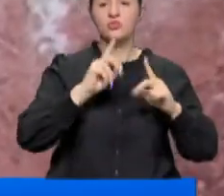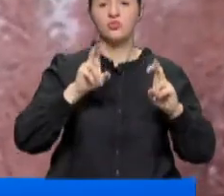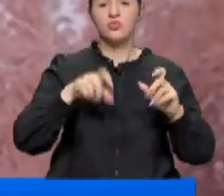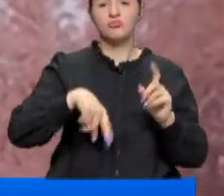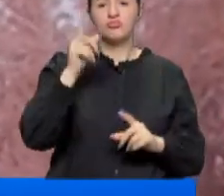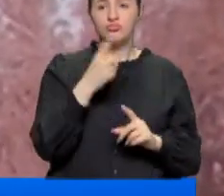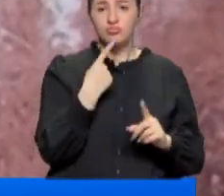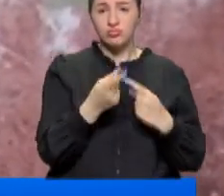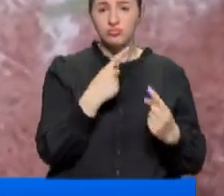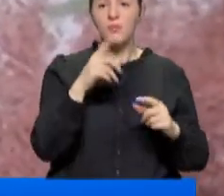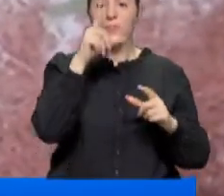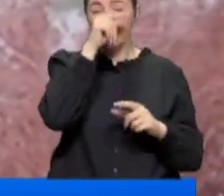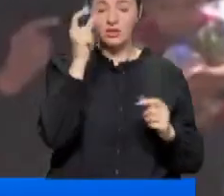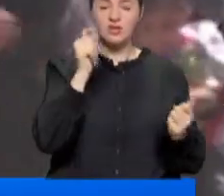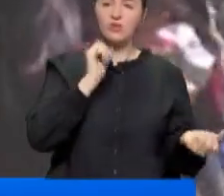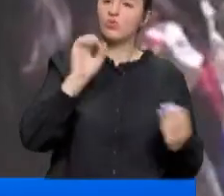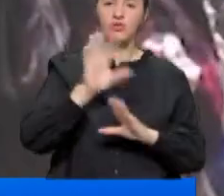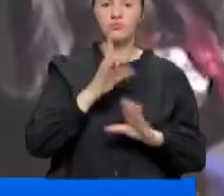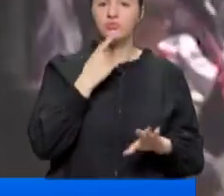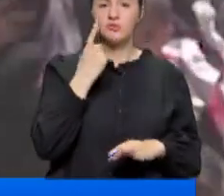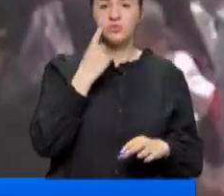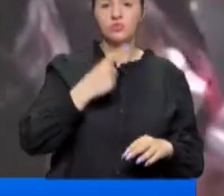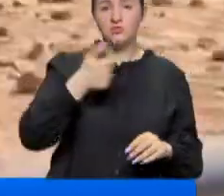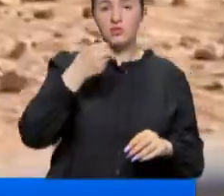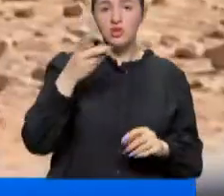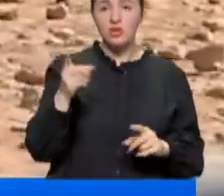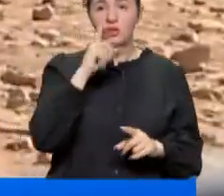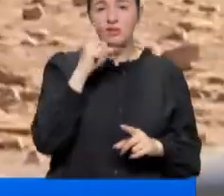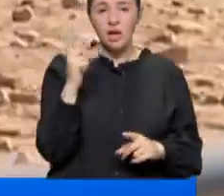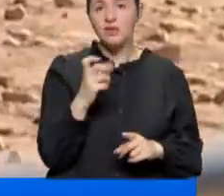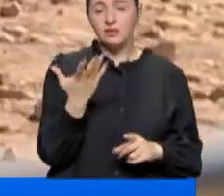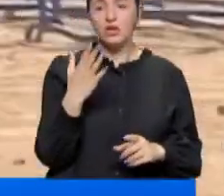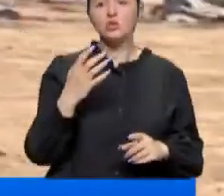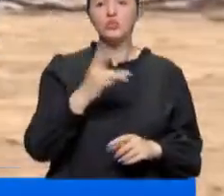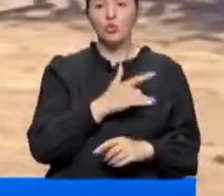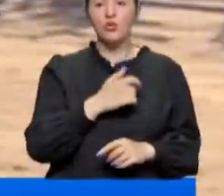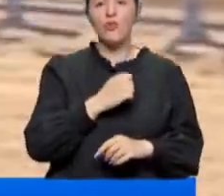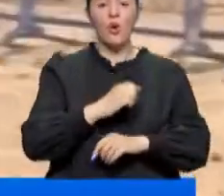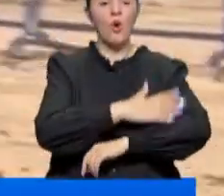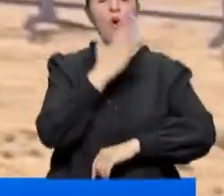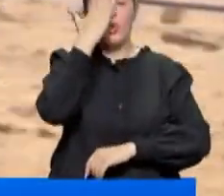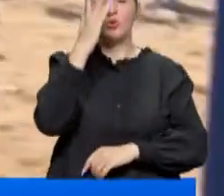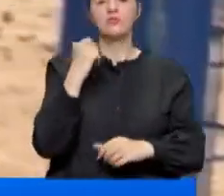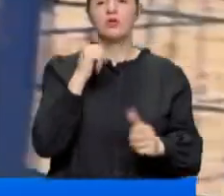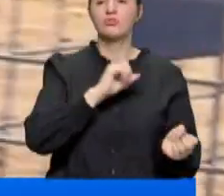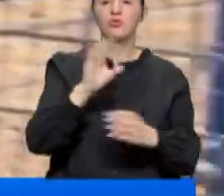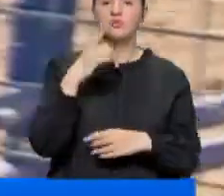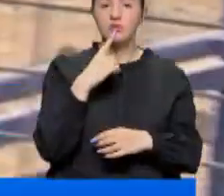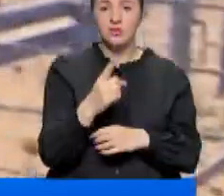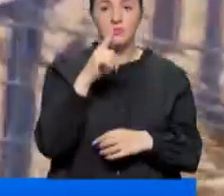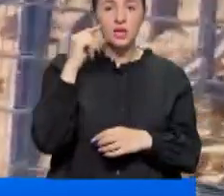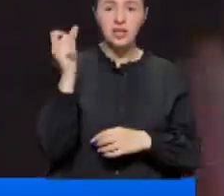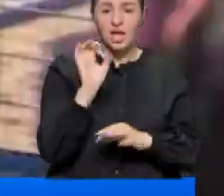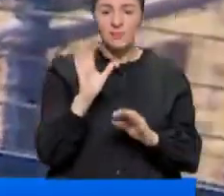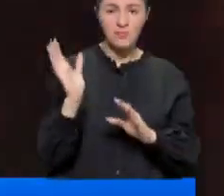gündeminde Mart ayında göçmenleri geri göndermeyeceğiz demişti Cumhurbaşkanı Erdoğan nisan ayında ise gönüllü ve onurlu geri dönüş çıkışı yaptık